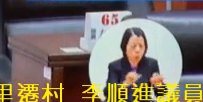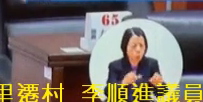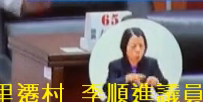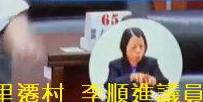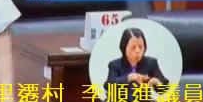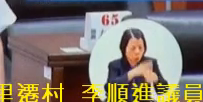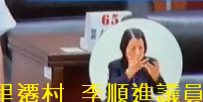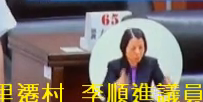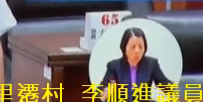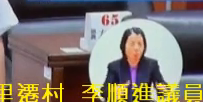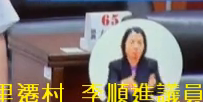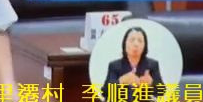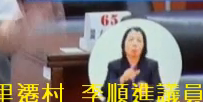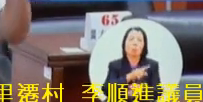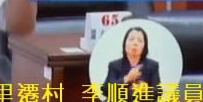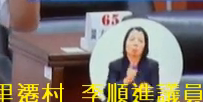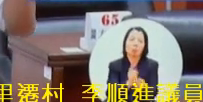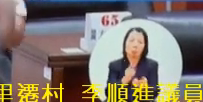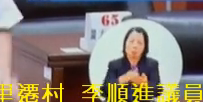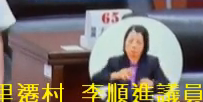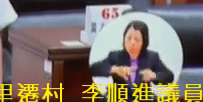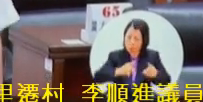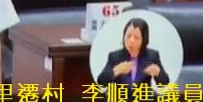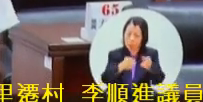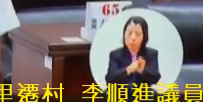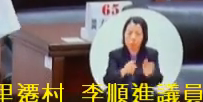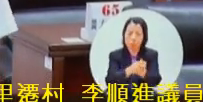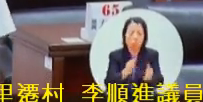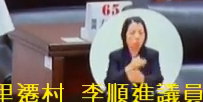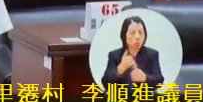洲际一二级的土地，新港要做生产